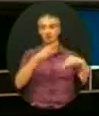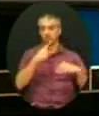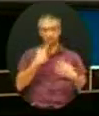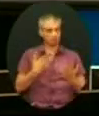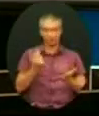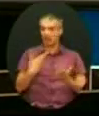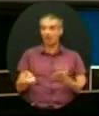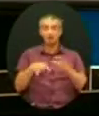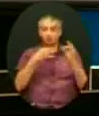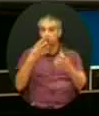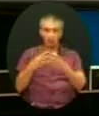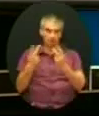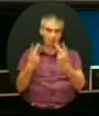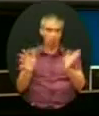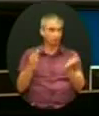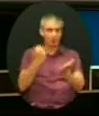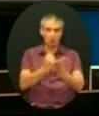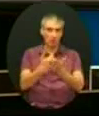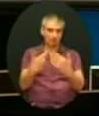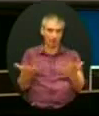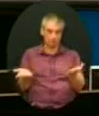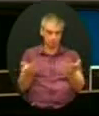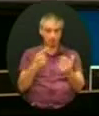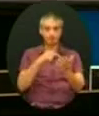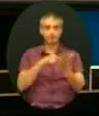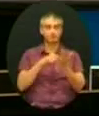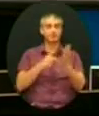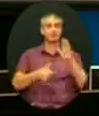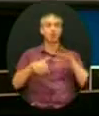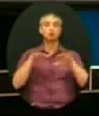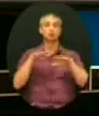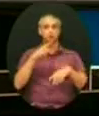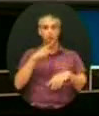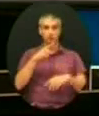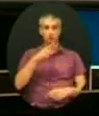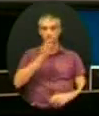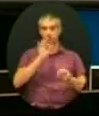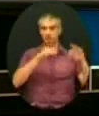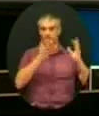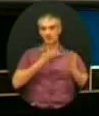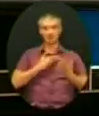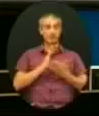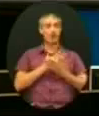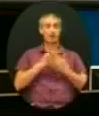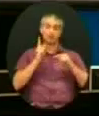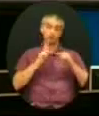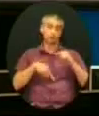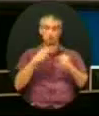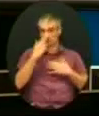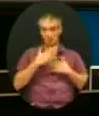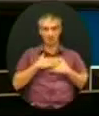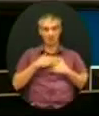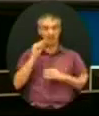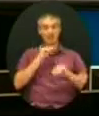שום תוקף למשאל עם הזה. אבל כמובן שהיות וראש הממשלה רחוי קיבל את ההחלטה השגויה בעיניי